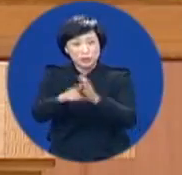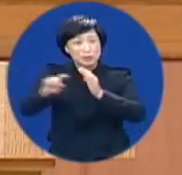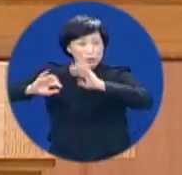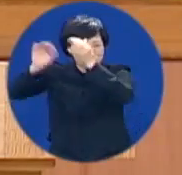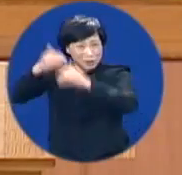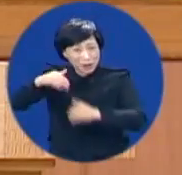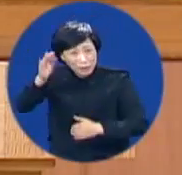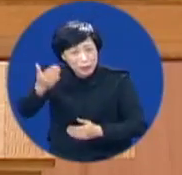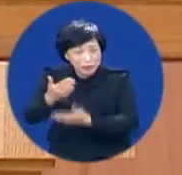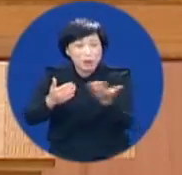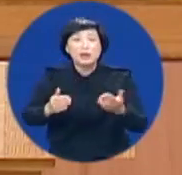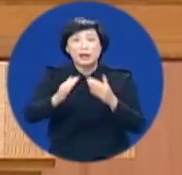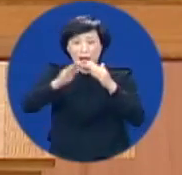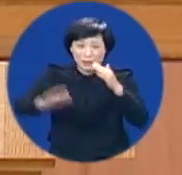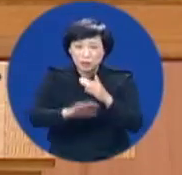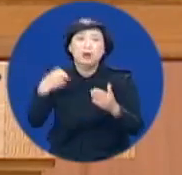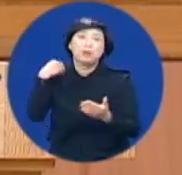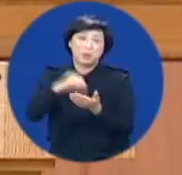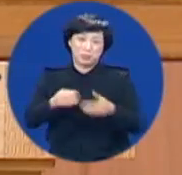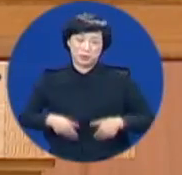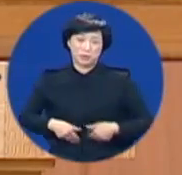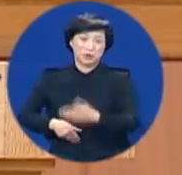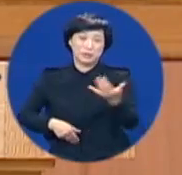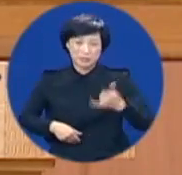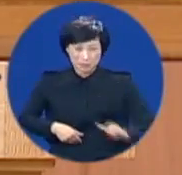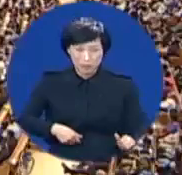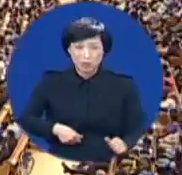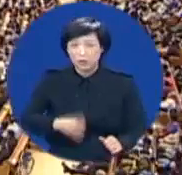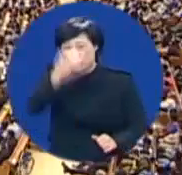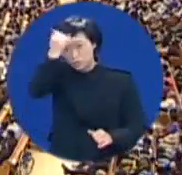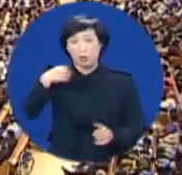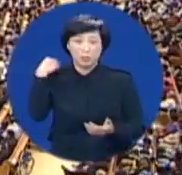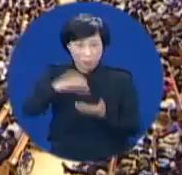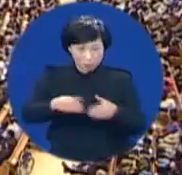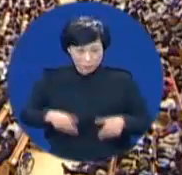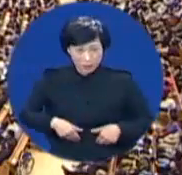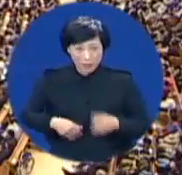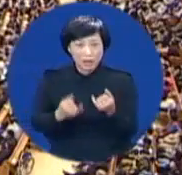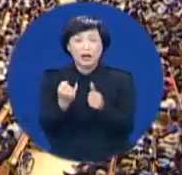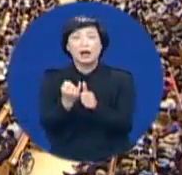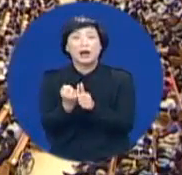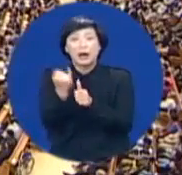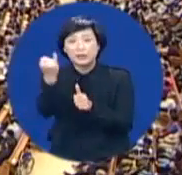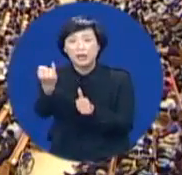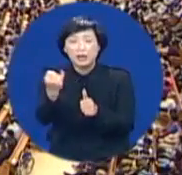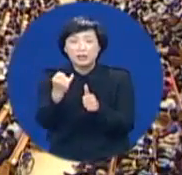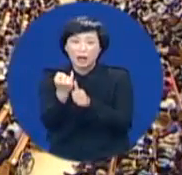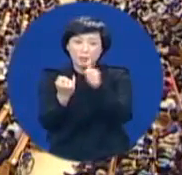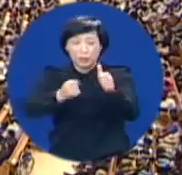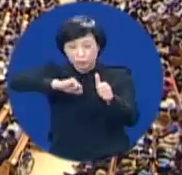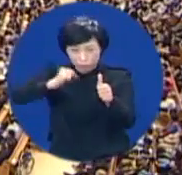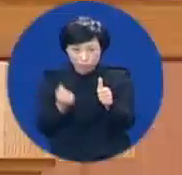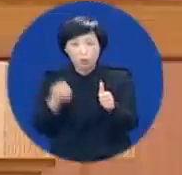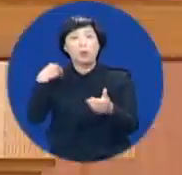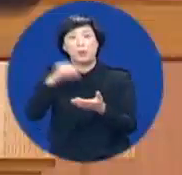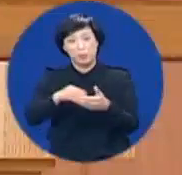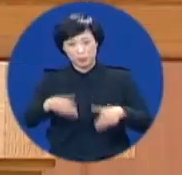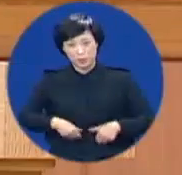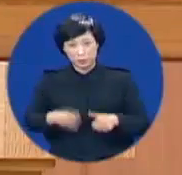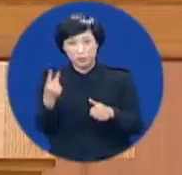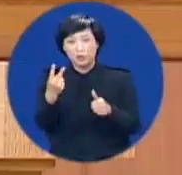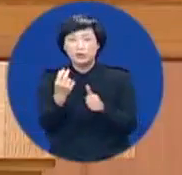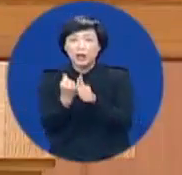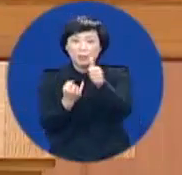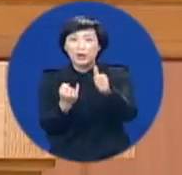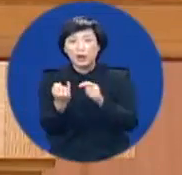네 가정을 회복하라. 네 자녀들아 효도를 회복하라. 아내들아 남편에게 복종하기를 회복하라. 남편들아 아내